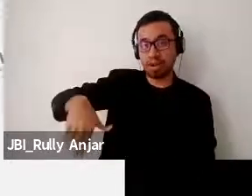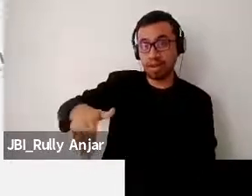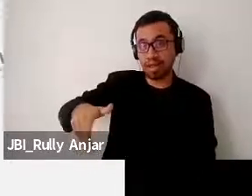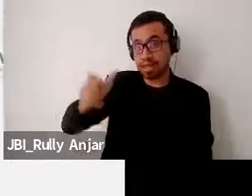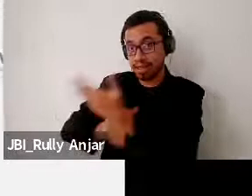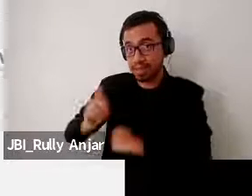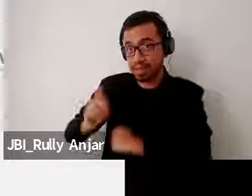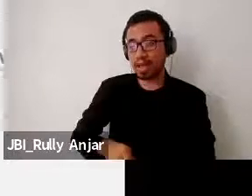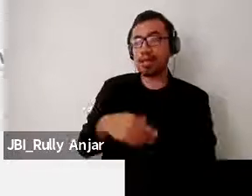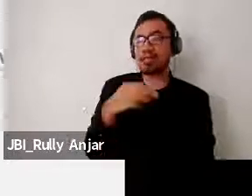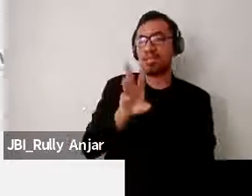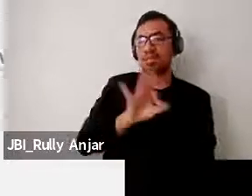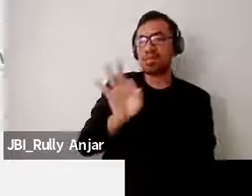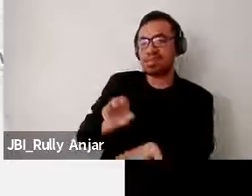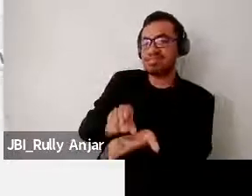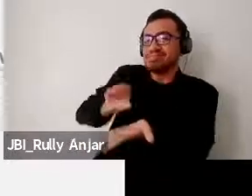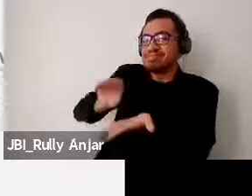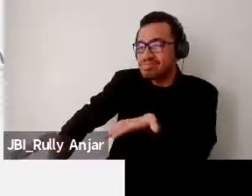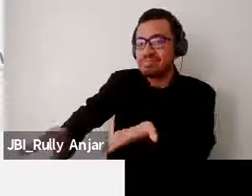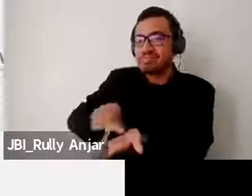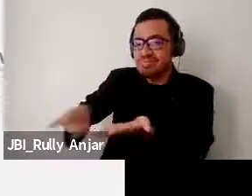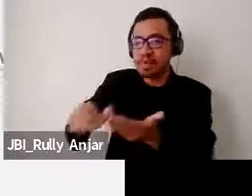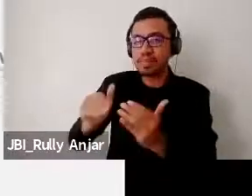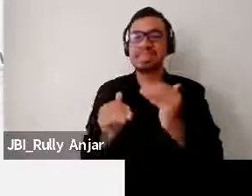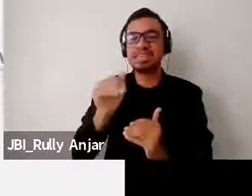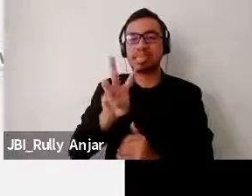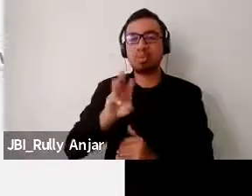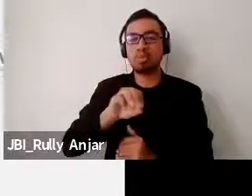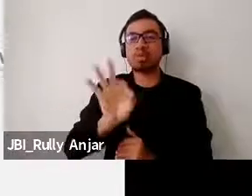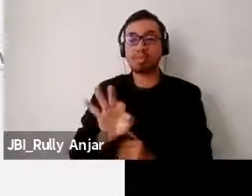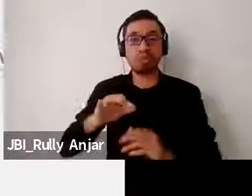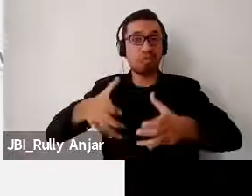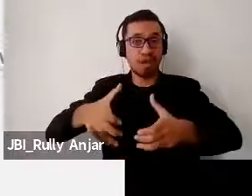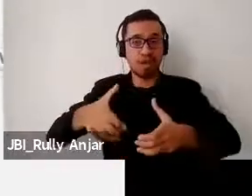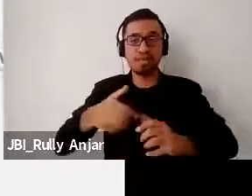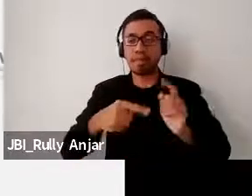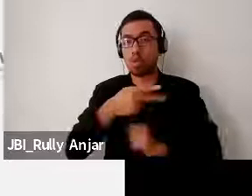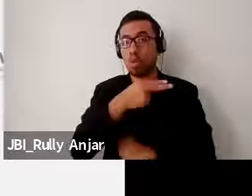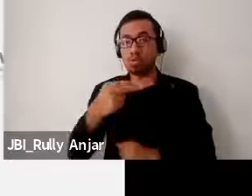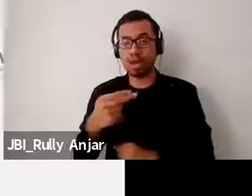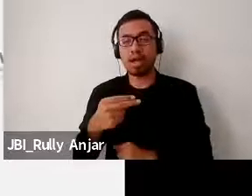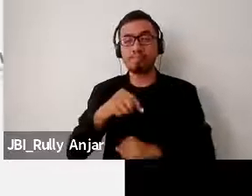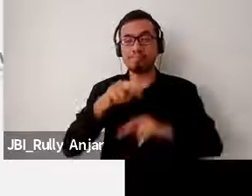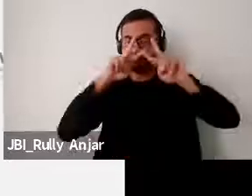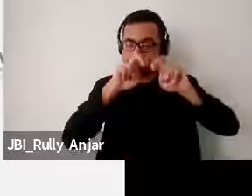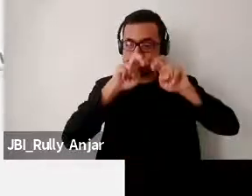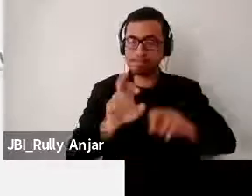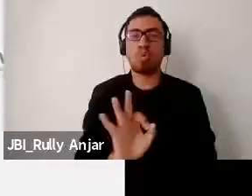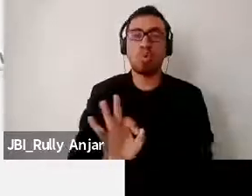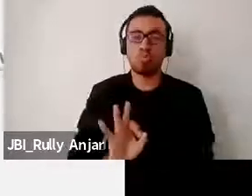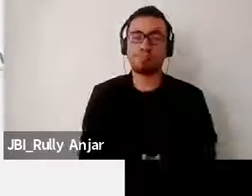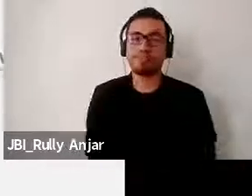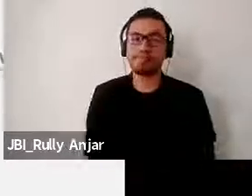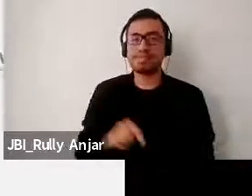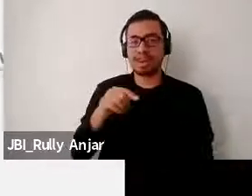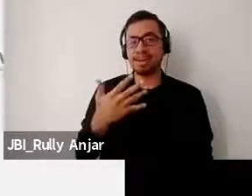keluarga tanpa penyandang disabilitas. Di Indonesia sendiri kita belum melakukan analisa ini, tetapi saat ini sedang dilakukan